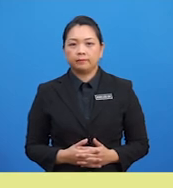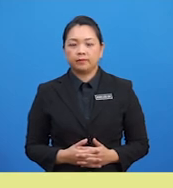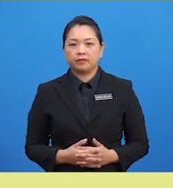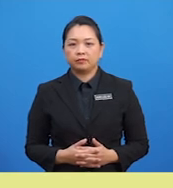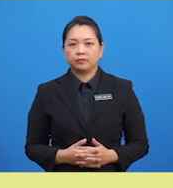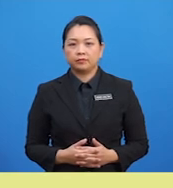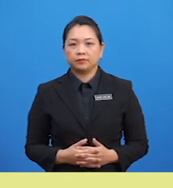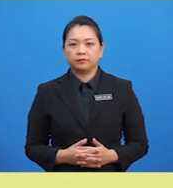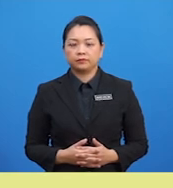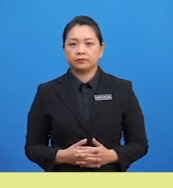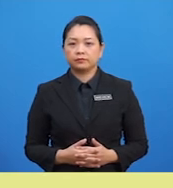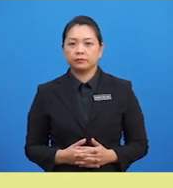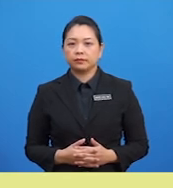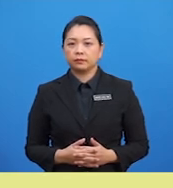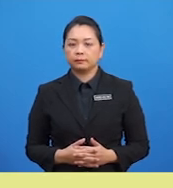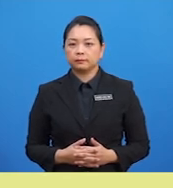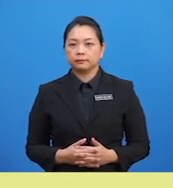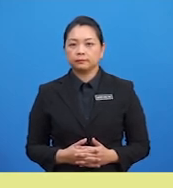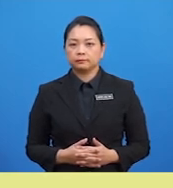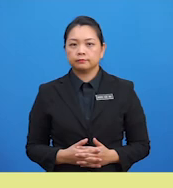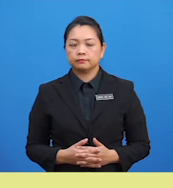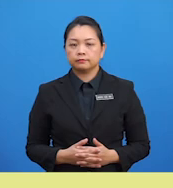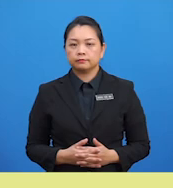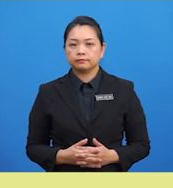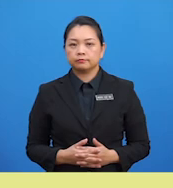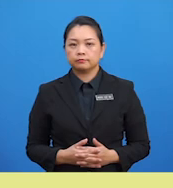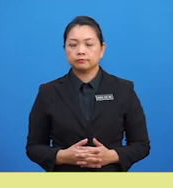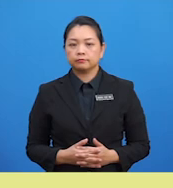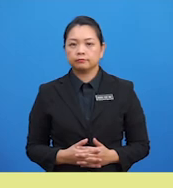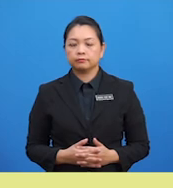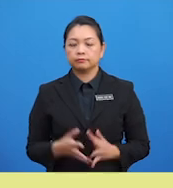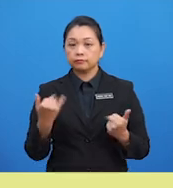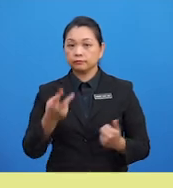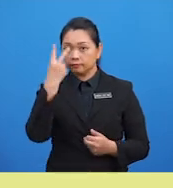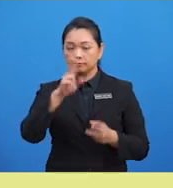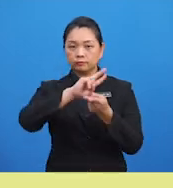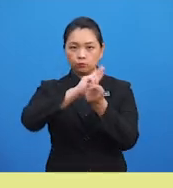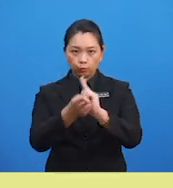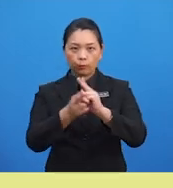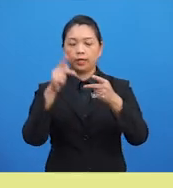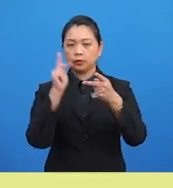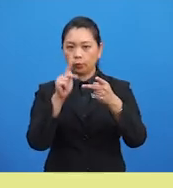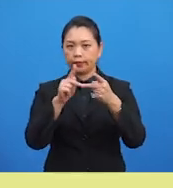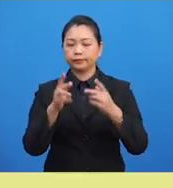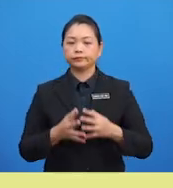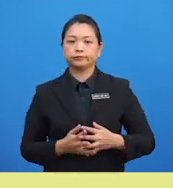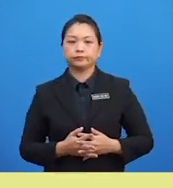model 3 dimensi bagi tujuan mengubah suai.